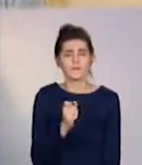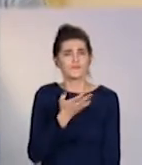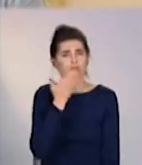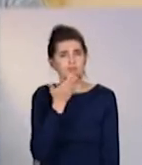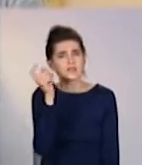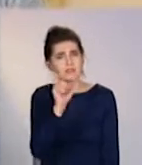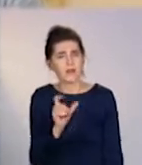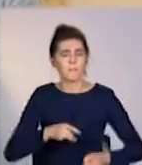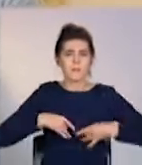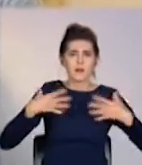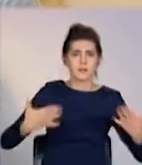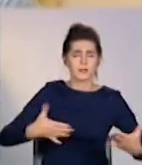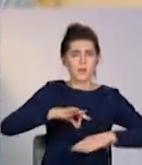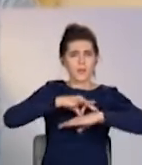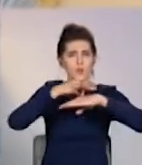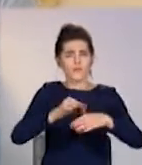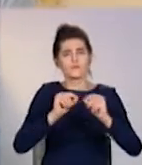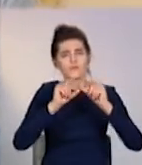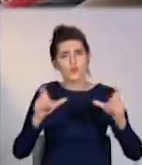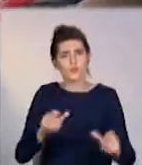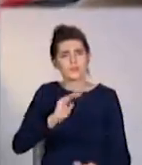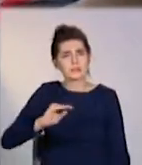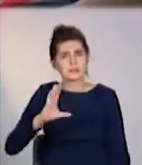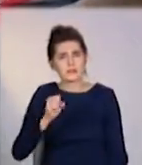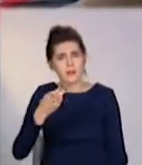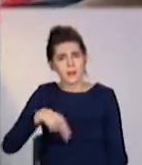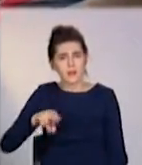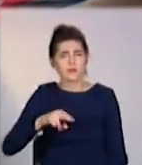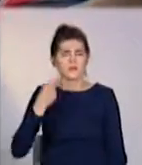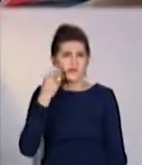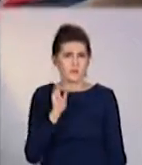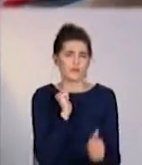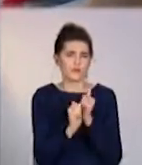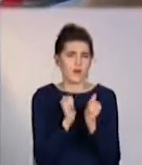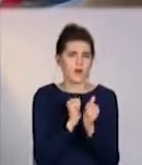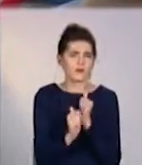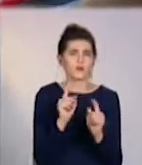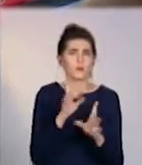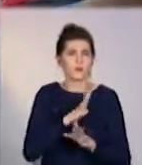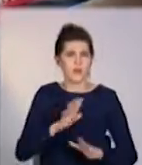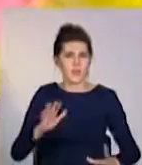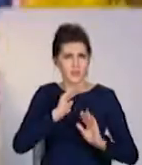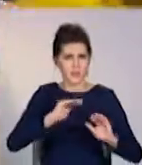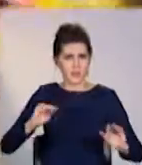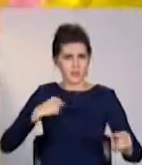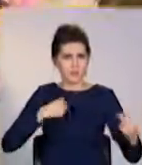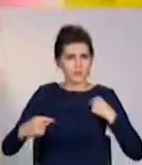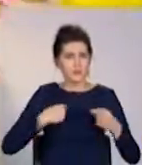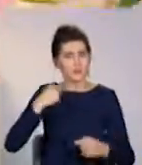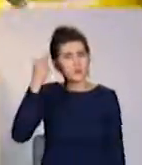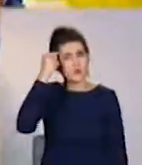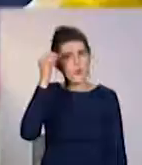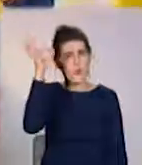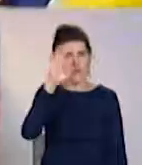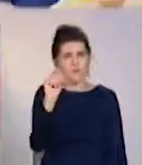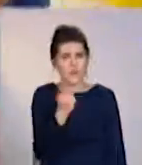Такі свята в дитячому саду та школі намагаються проводити якнайчастіше, щоб діти відволікалися від прифронтової буденності